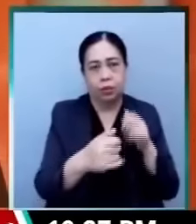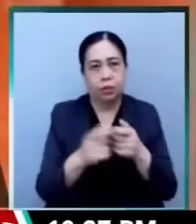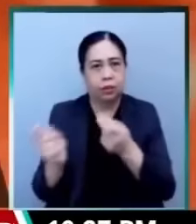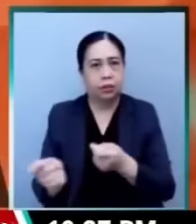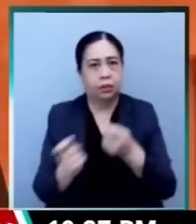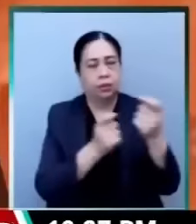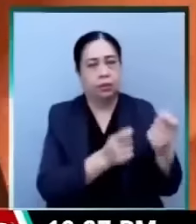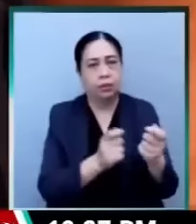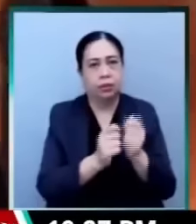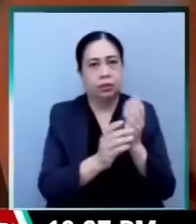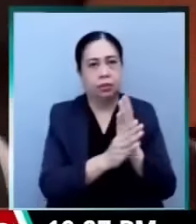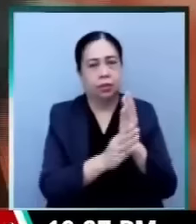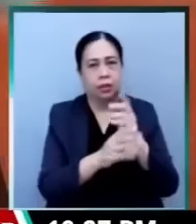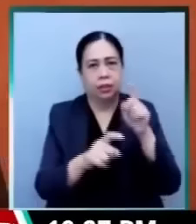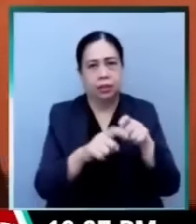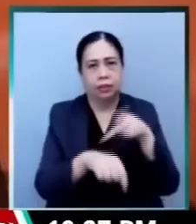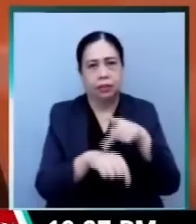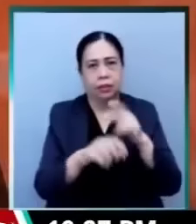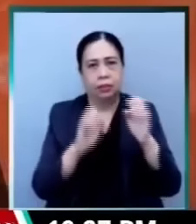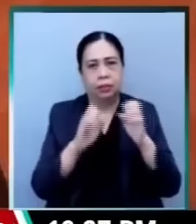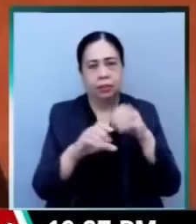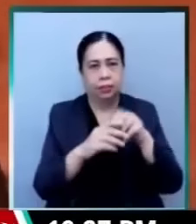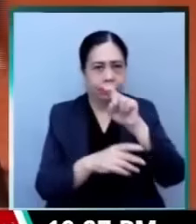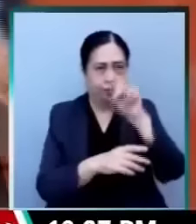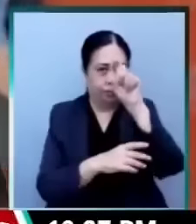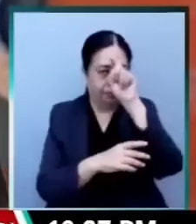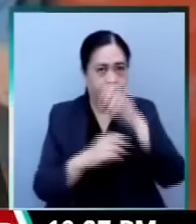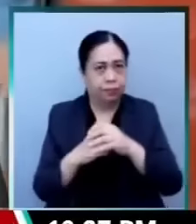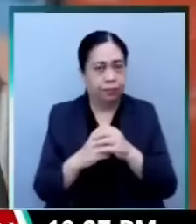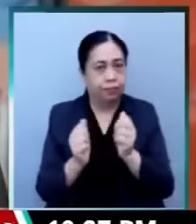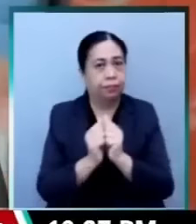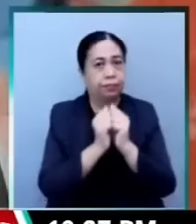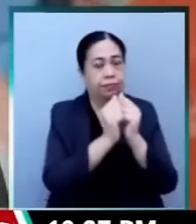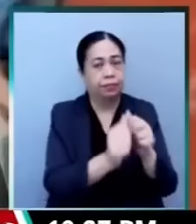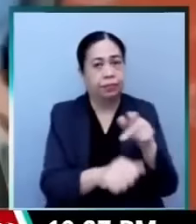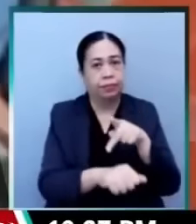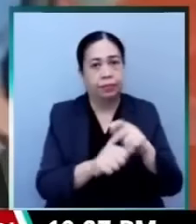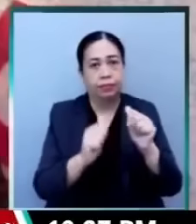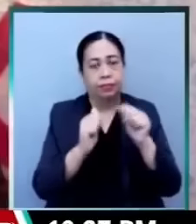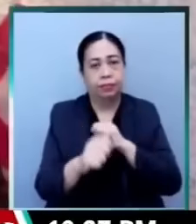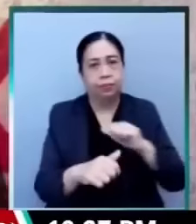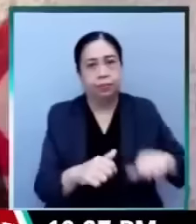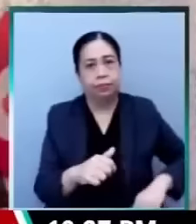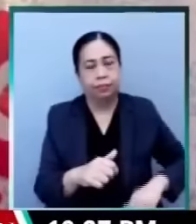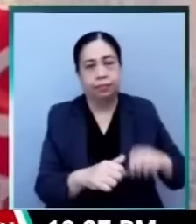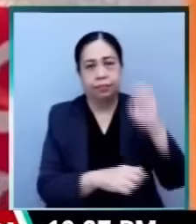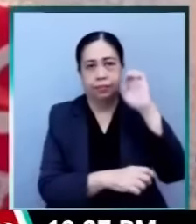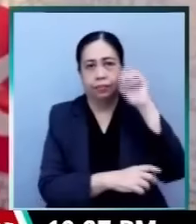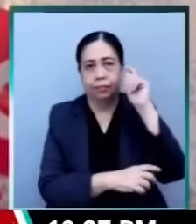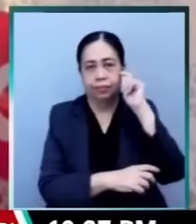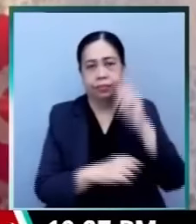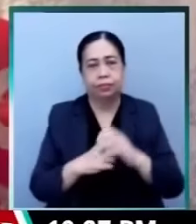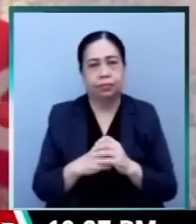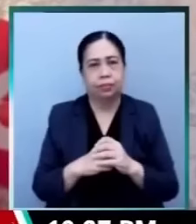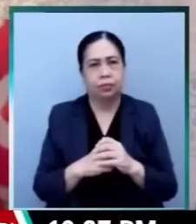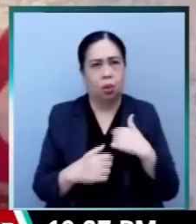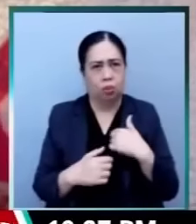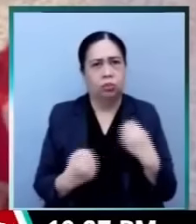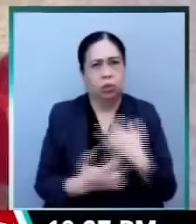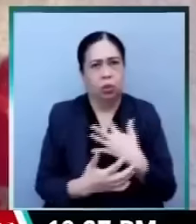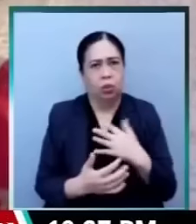na narentahan ng Philippine Embassy sa Egypt. Sinamahan sila ni Philippine Ambassador in Egypt, Ezzedine Tago. Natatakot din ako. Umiiyak na